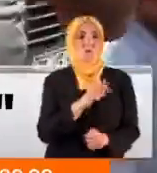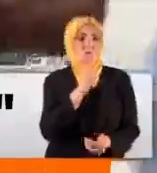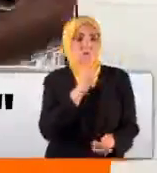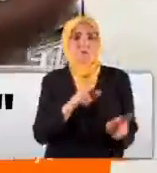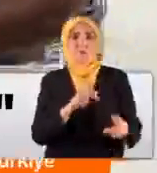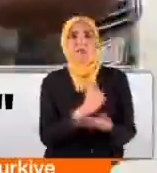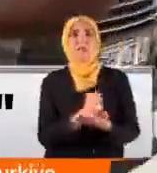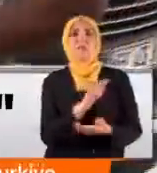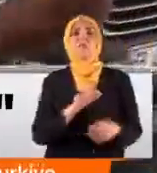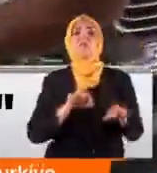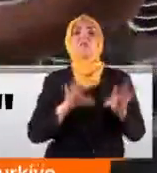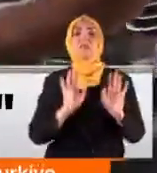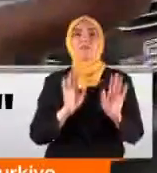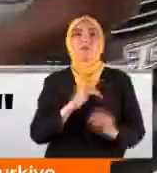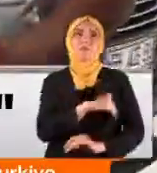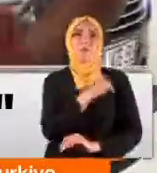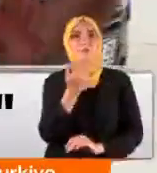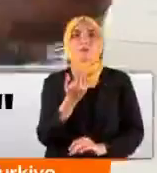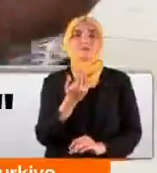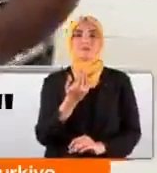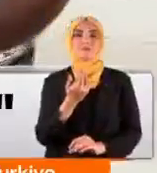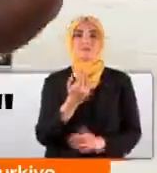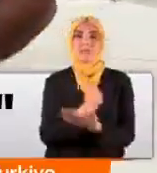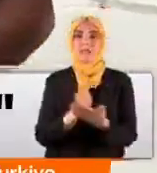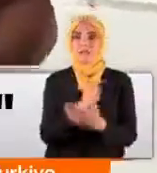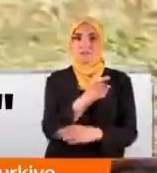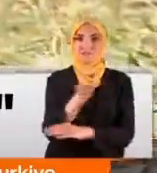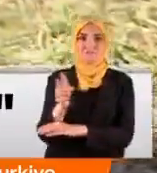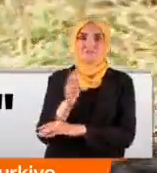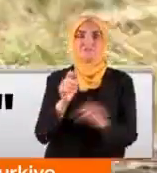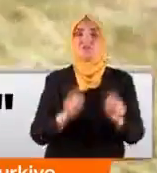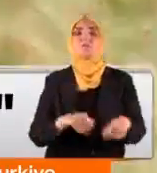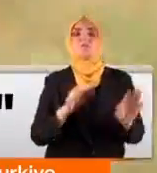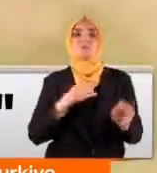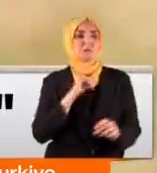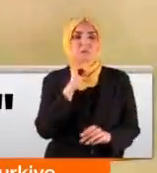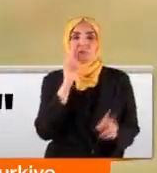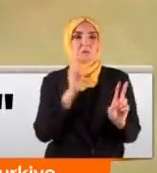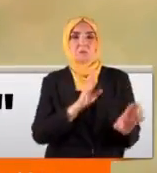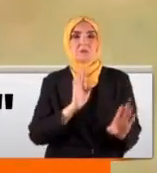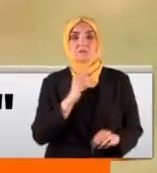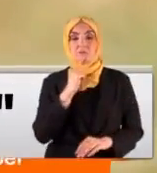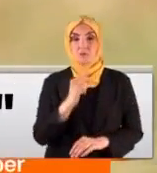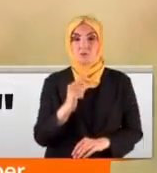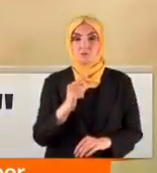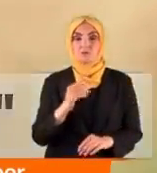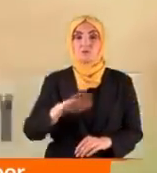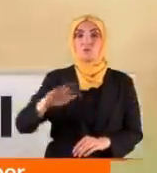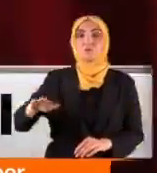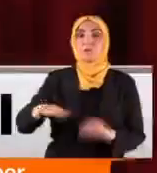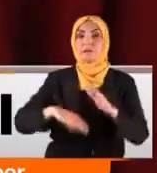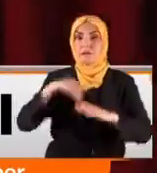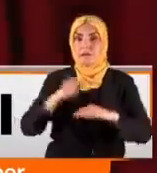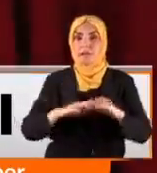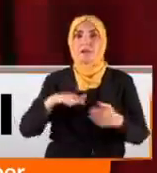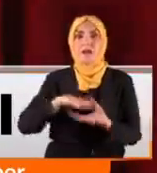bir ilaçlanma yapılmıyor. Hiç kesinlikle görmüyoruz yapıldığını. Çocukların elleri ayakları sineklerin ısırık izleriyle